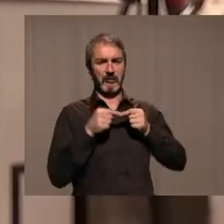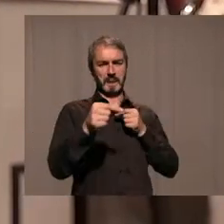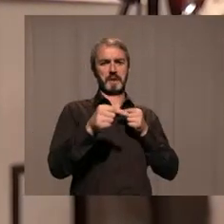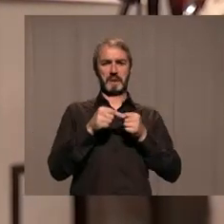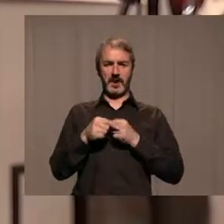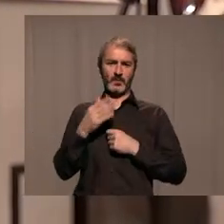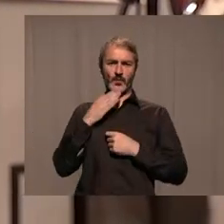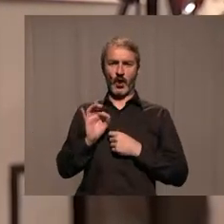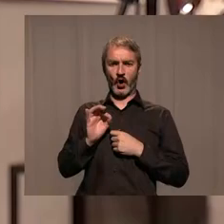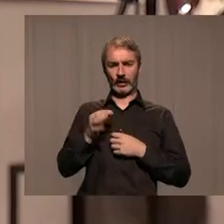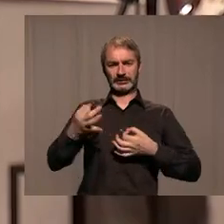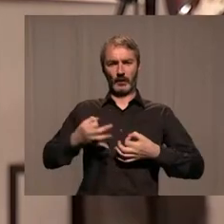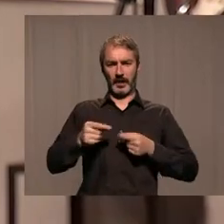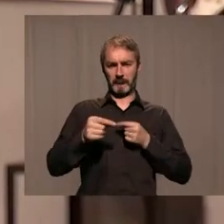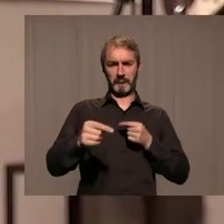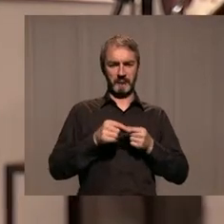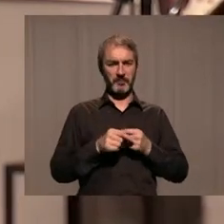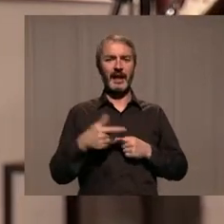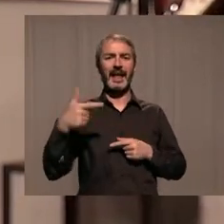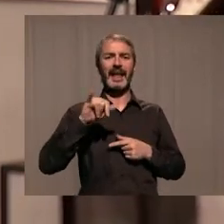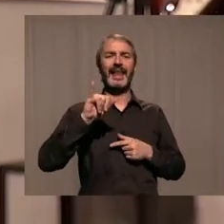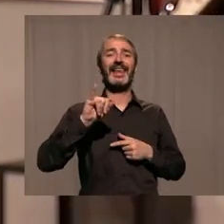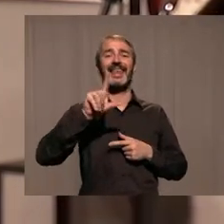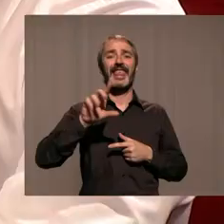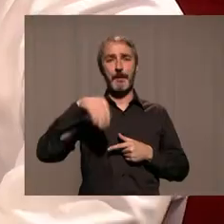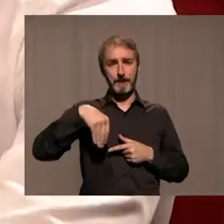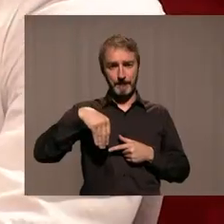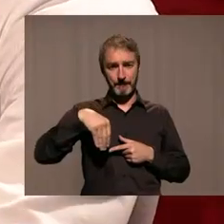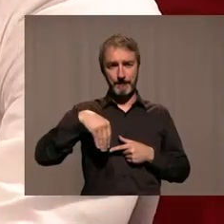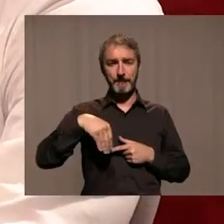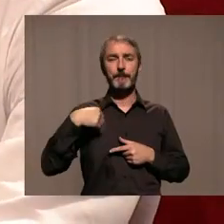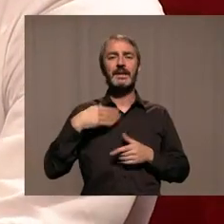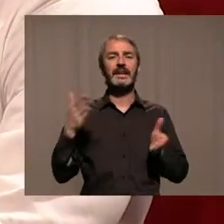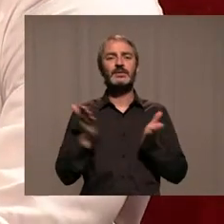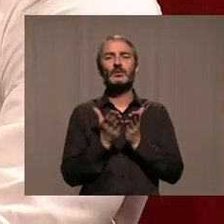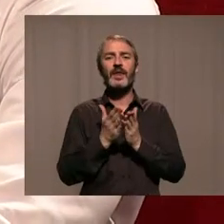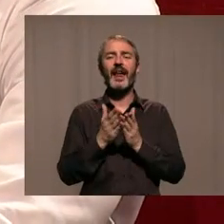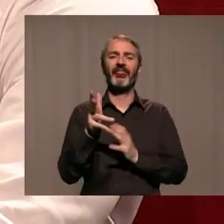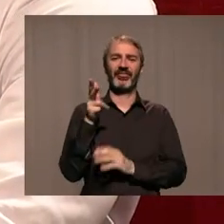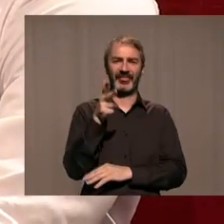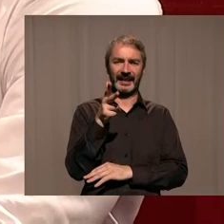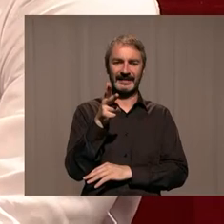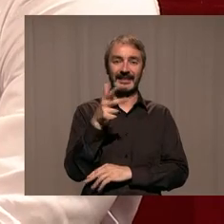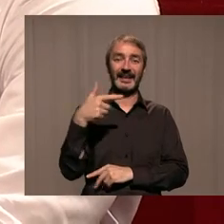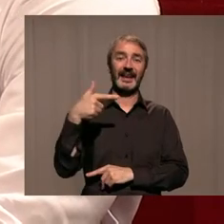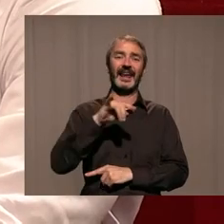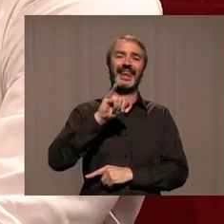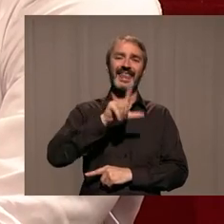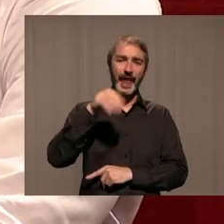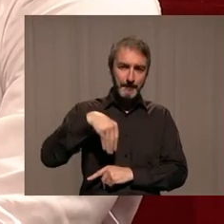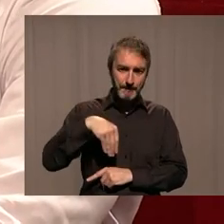distància prudencial. Tenim amb nosaltres el Guillem de Dret. Soc jo. Però... Guillem de Dret. Guillem Gómez. Guillem Gómez